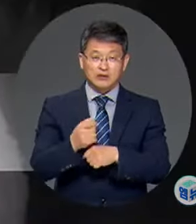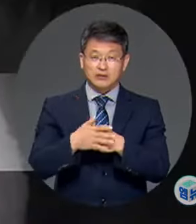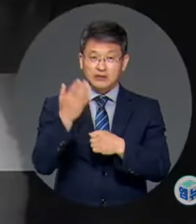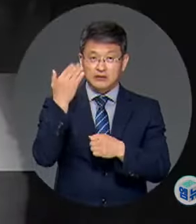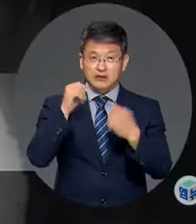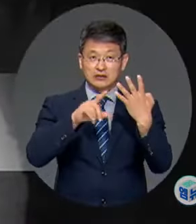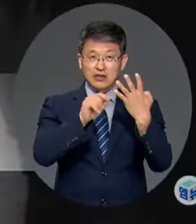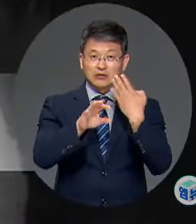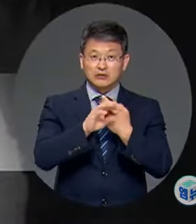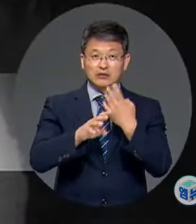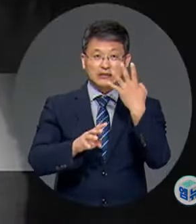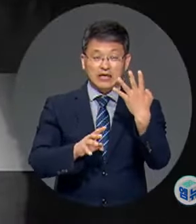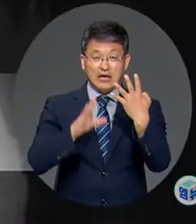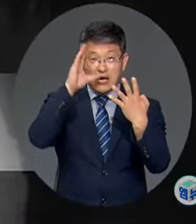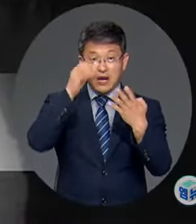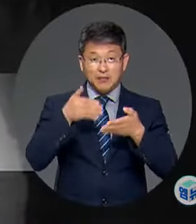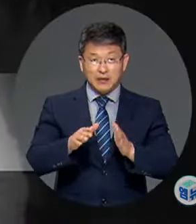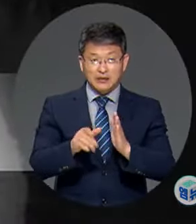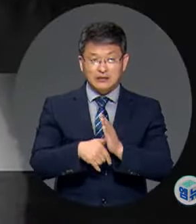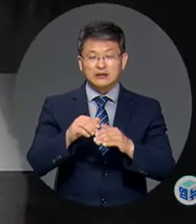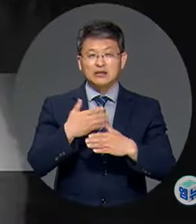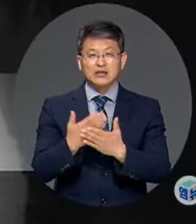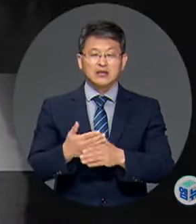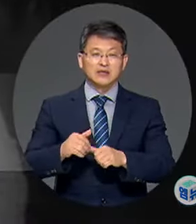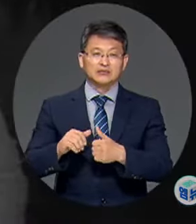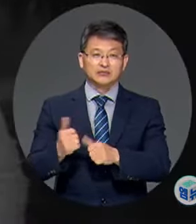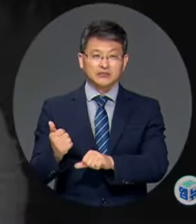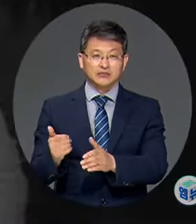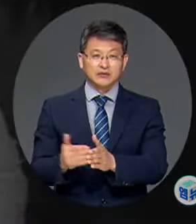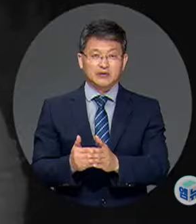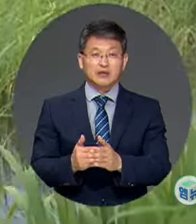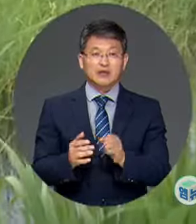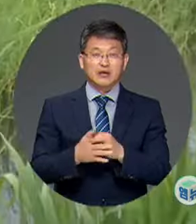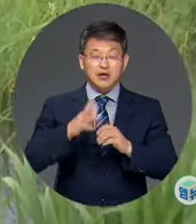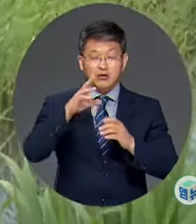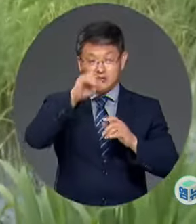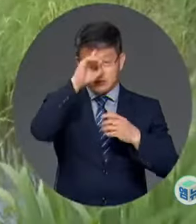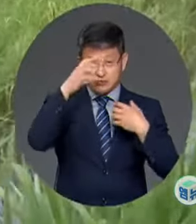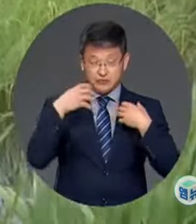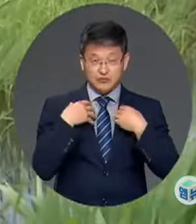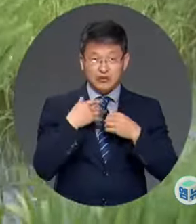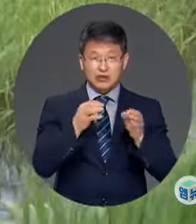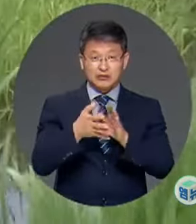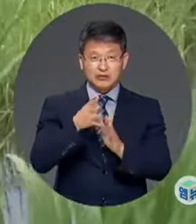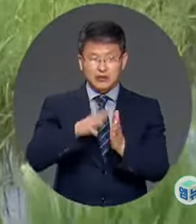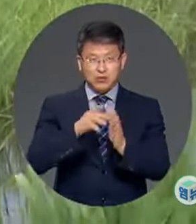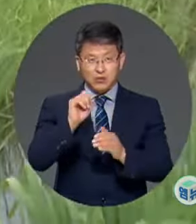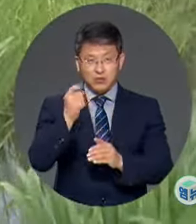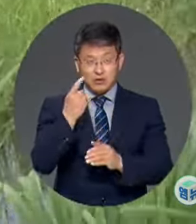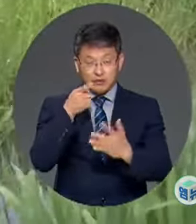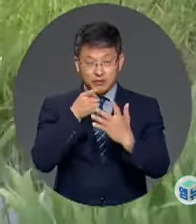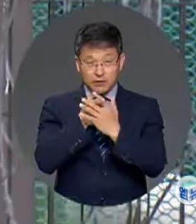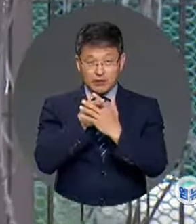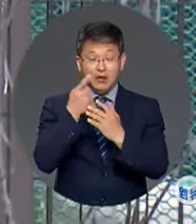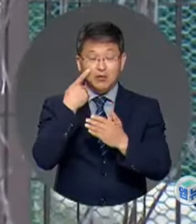지난 4월에도 네개의 알을 낳았지만 모두 무정란이 국가유산 청과 김해 씨가 원인 파악에 나선